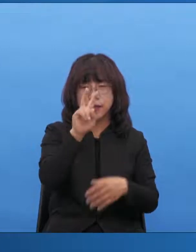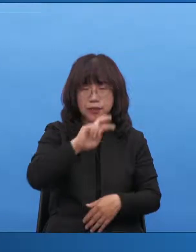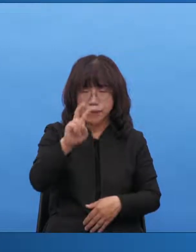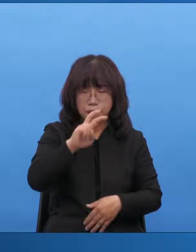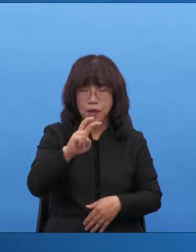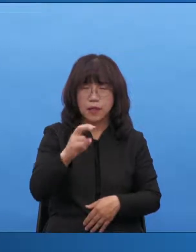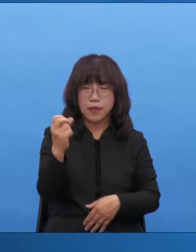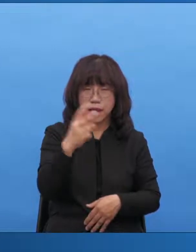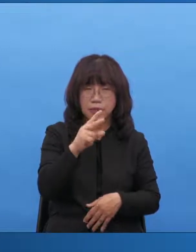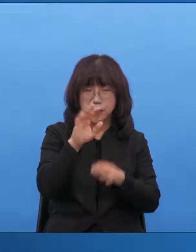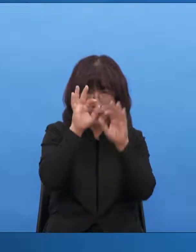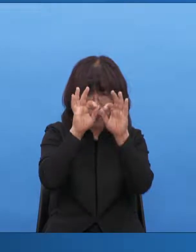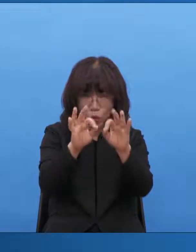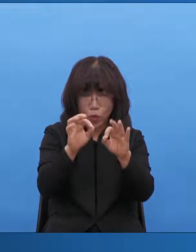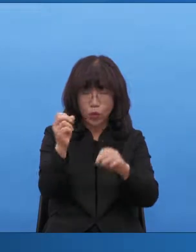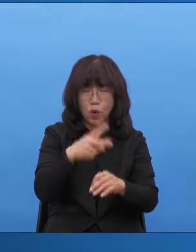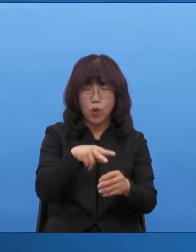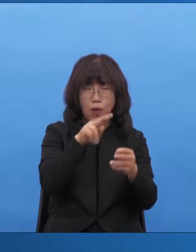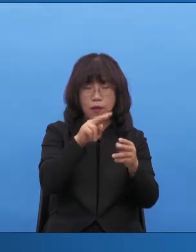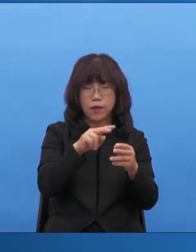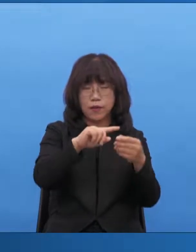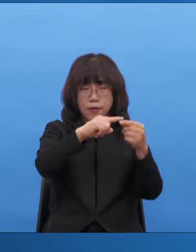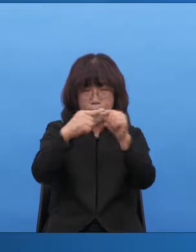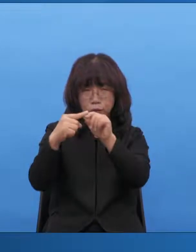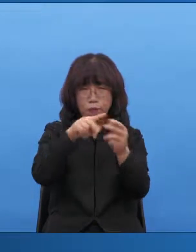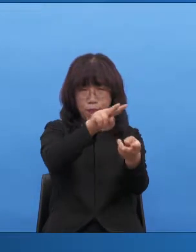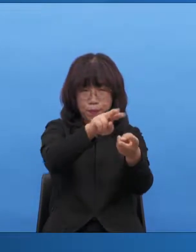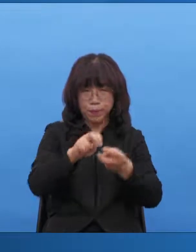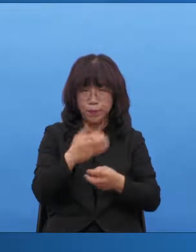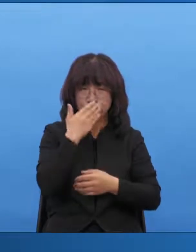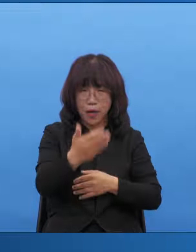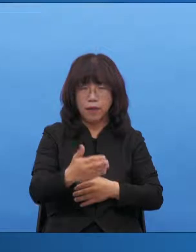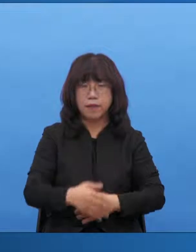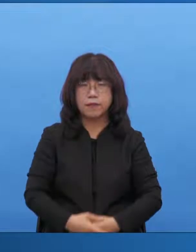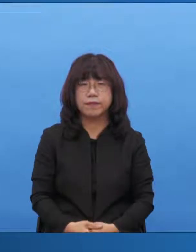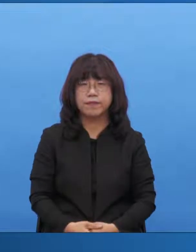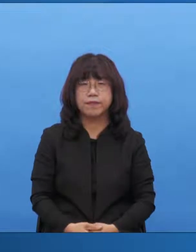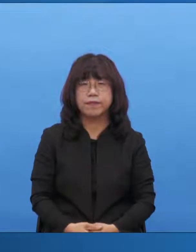있으며 오는 30일 국내외 음원 사이트에도 공개될 예정입니다.